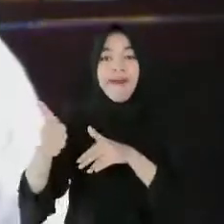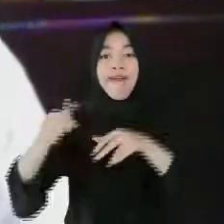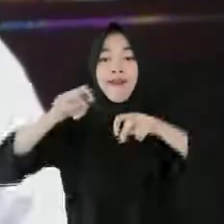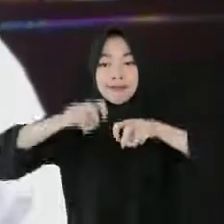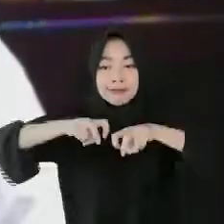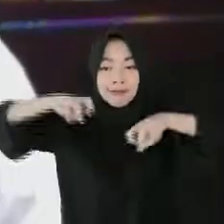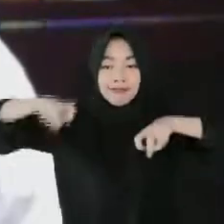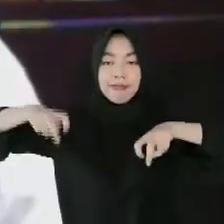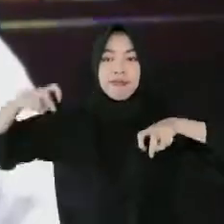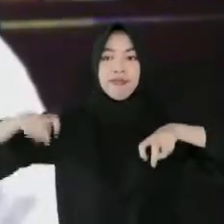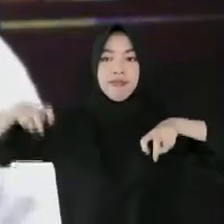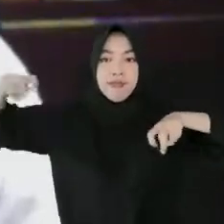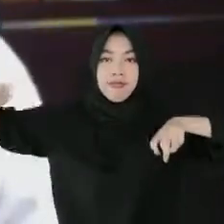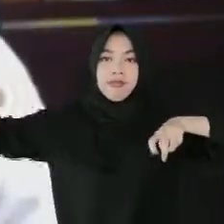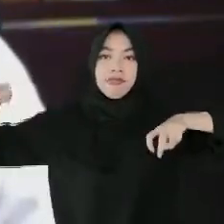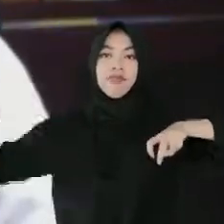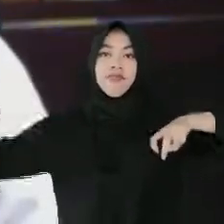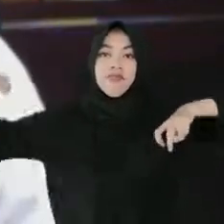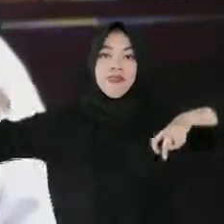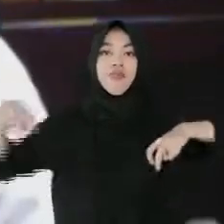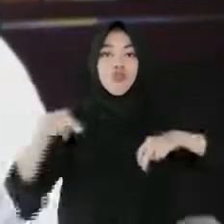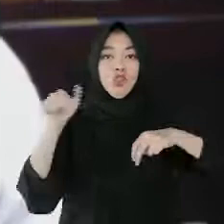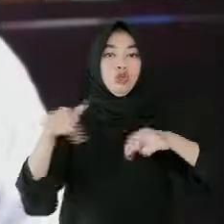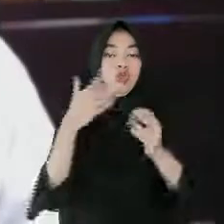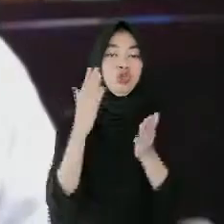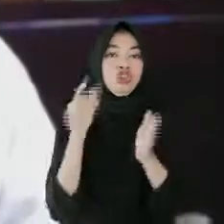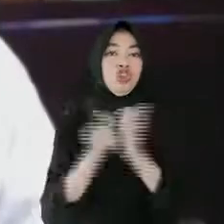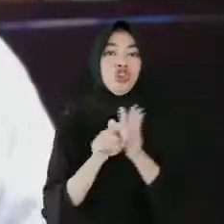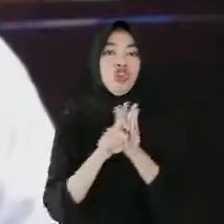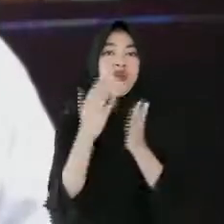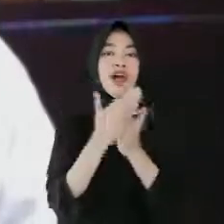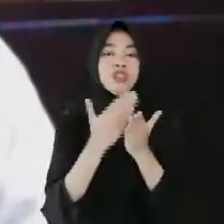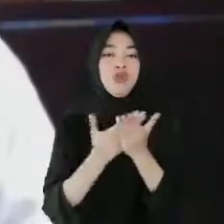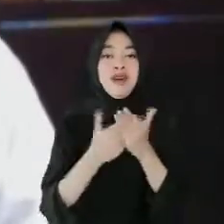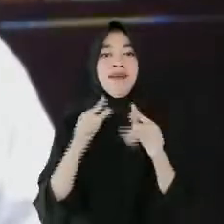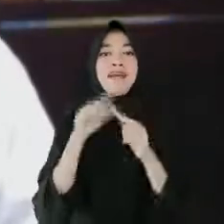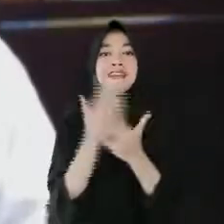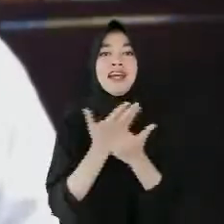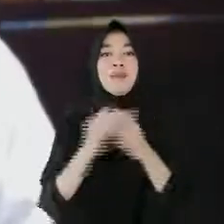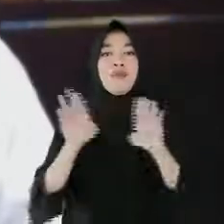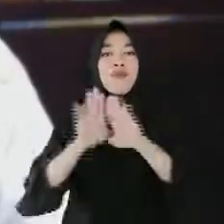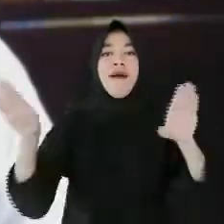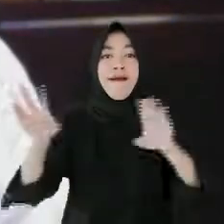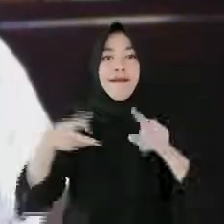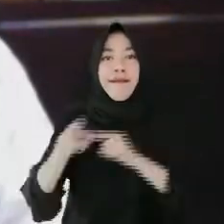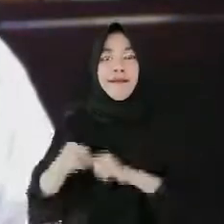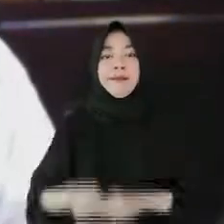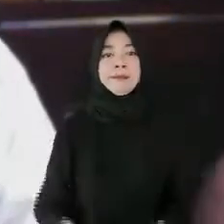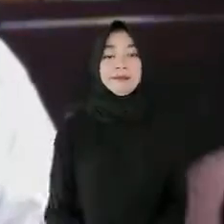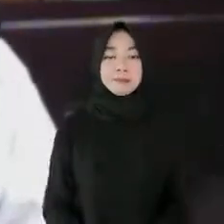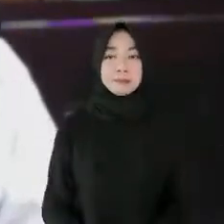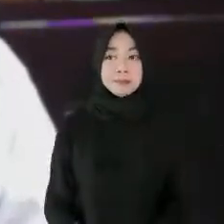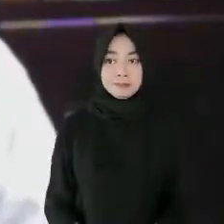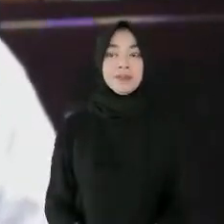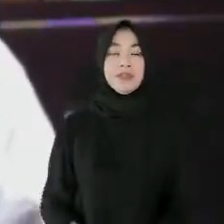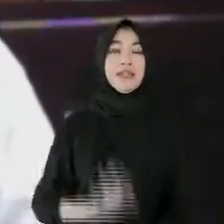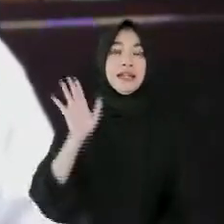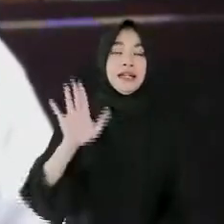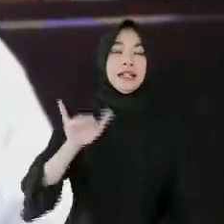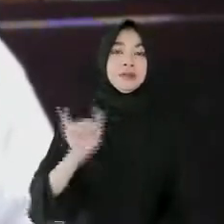persoalan yang berikutnya adalah kami akan backup sepenuhnya melakukan monitoring dibantu oleh